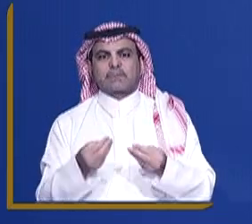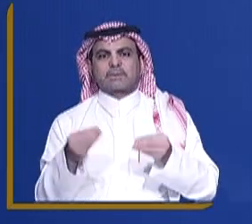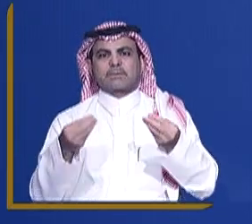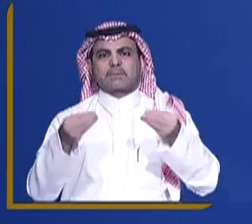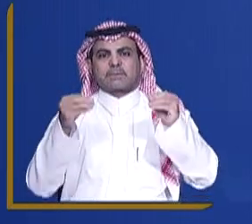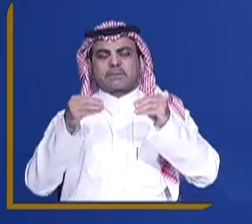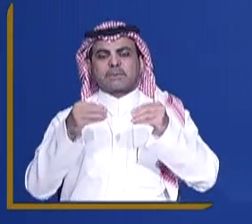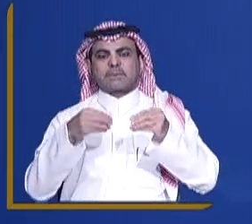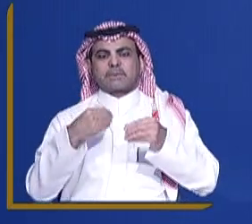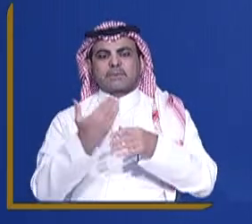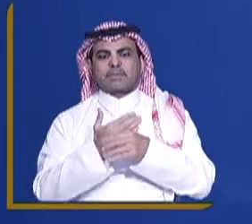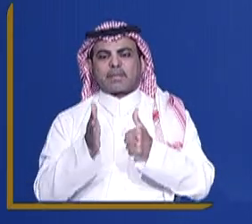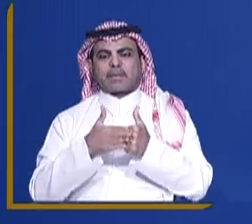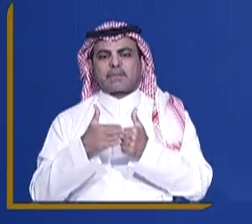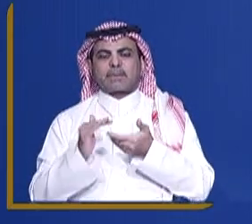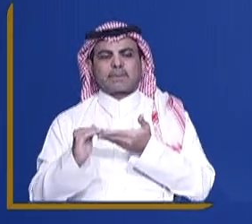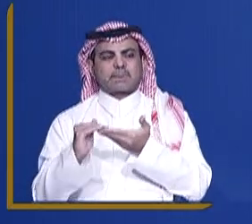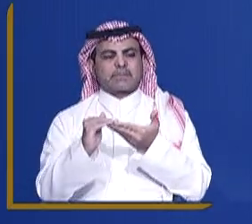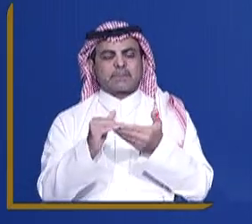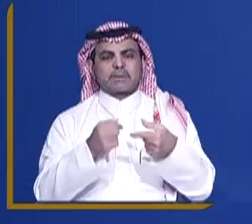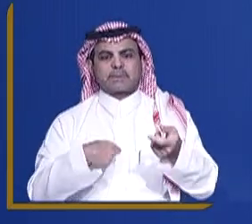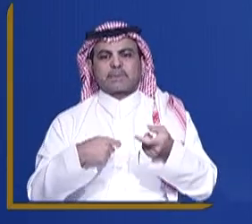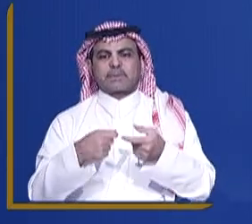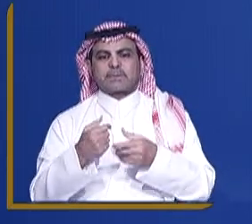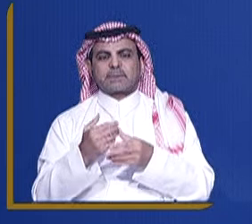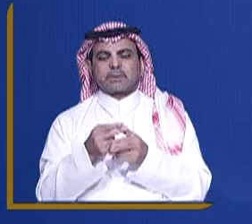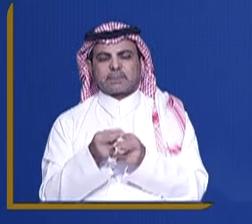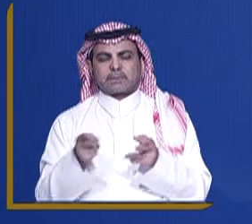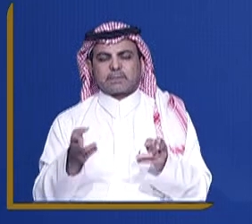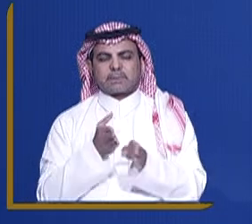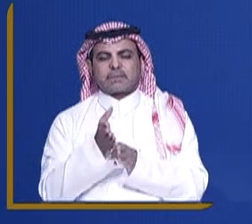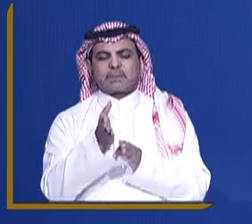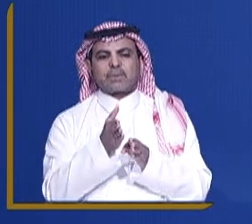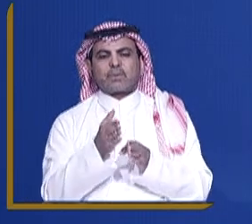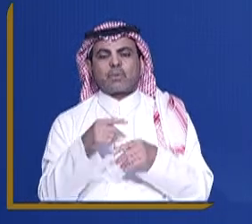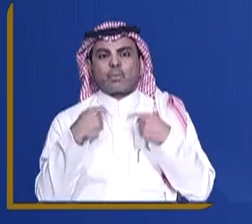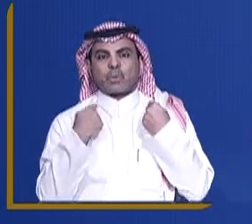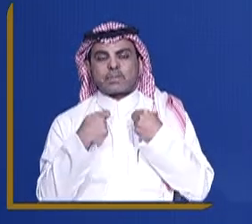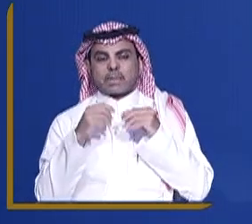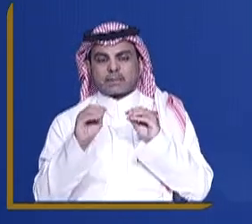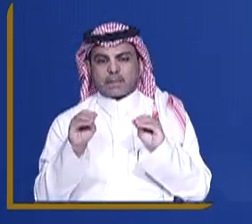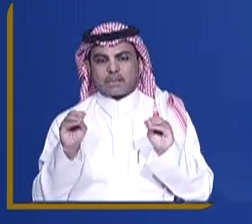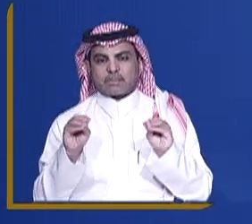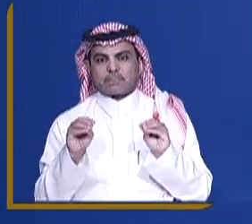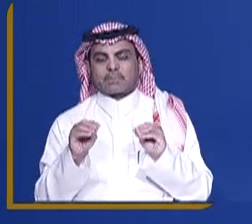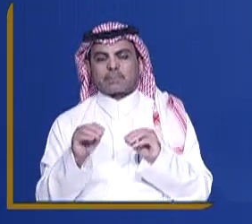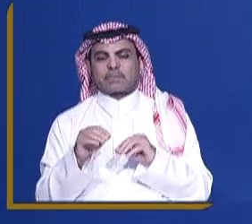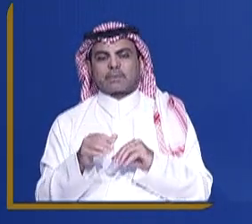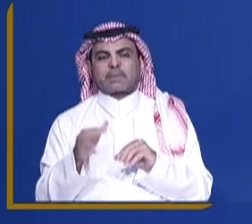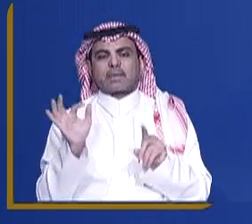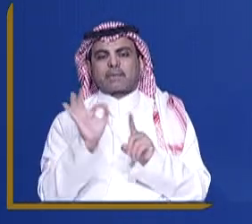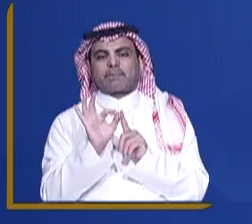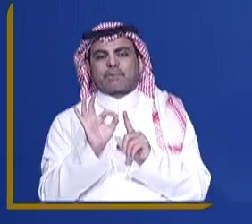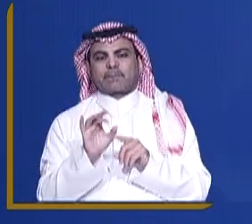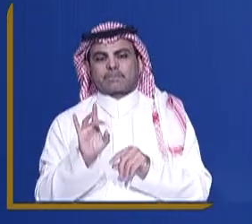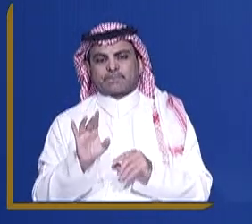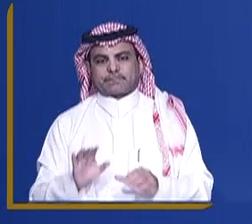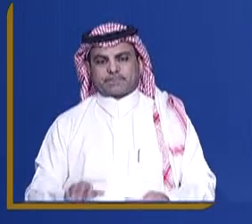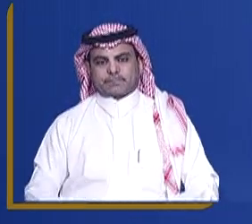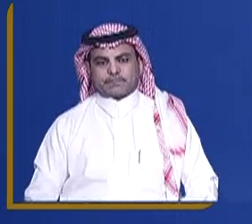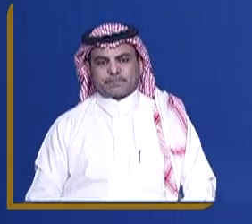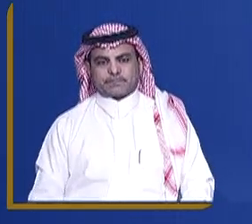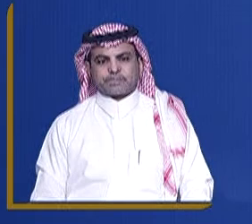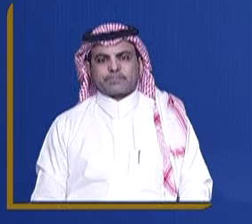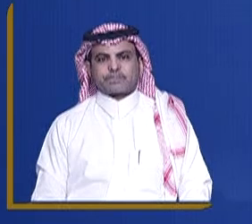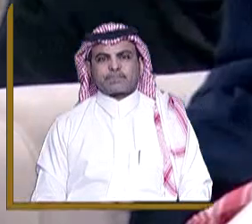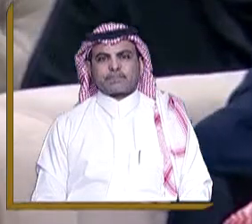الإنتاجية وتحسين الخدمات المقدمة للقطاعات المختلفة، ووزارة التعليم وقطاع التعليم أحد هذه القطاعات.